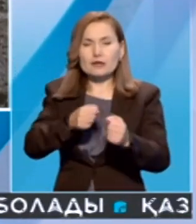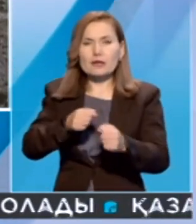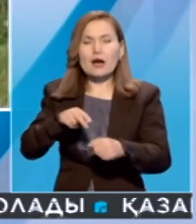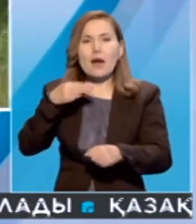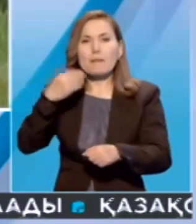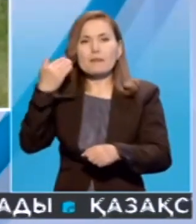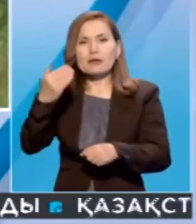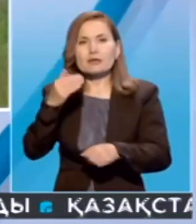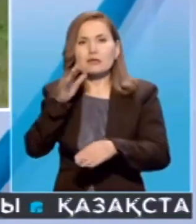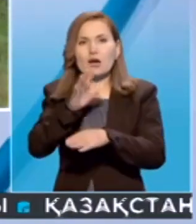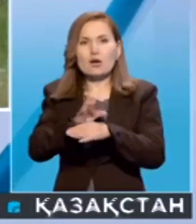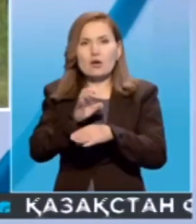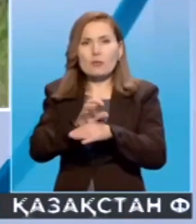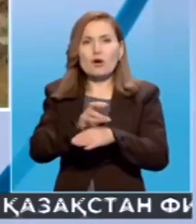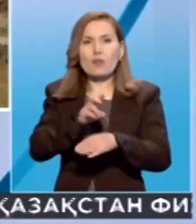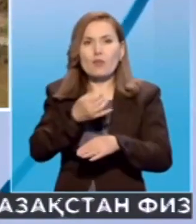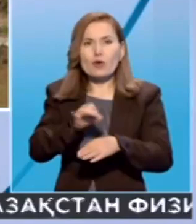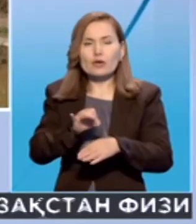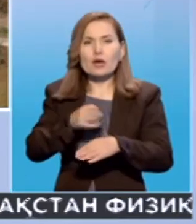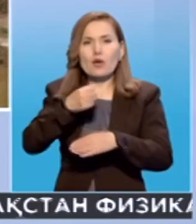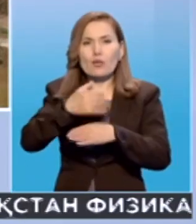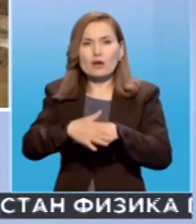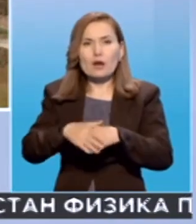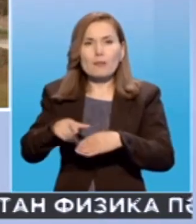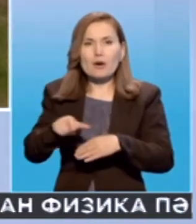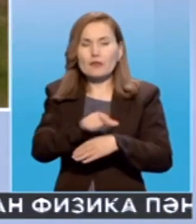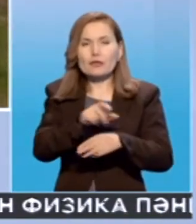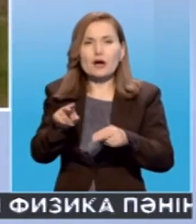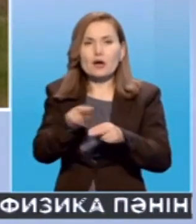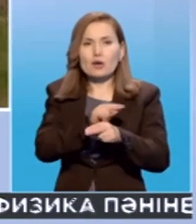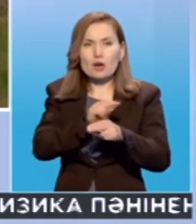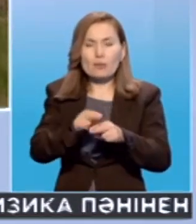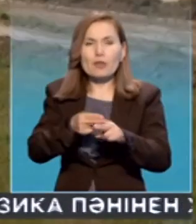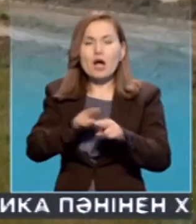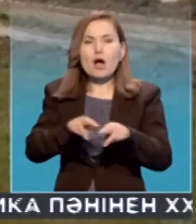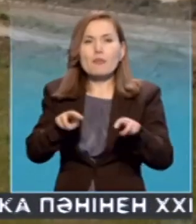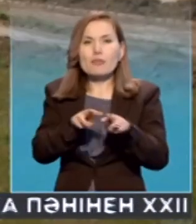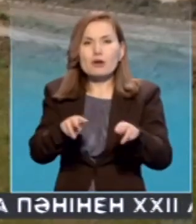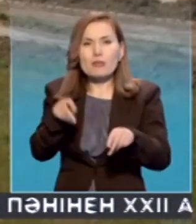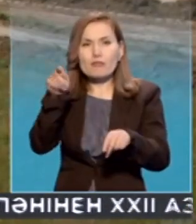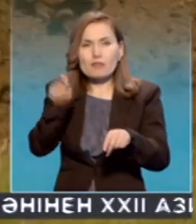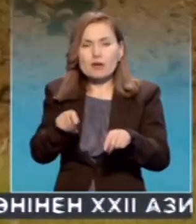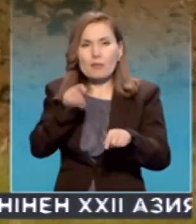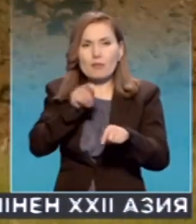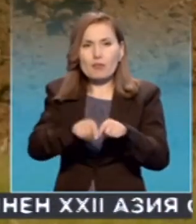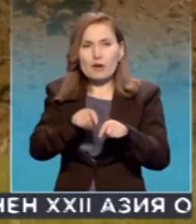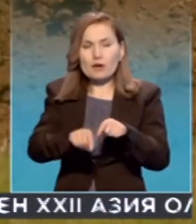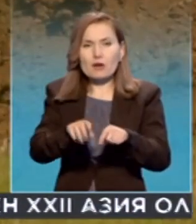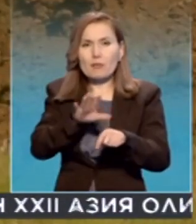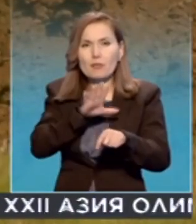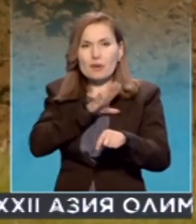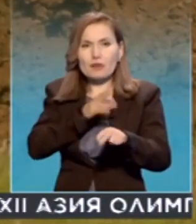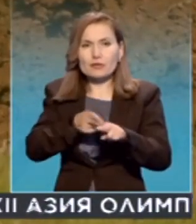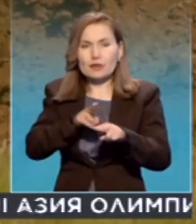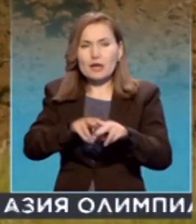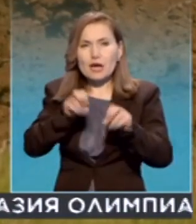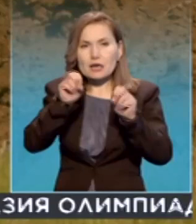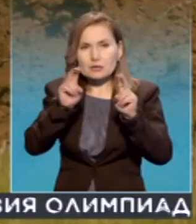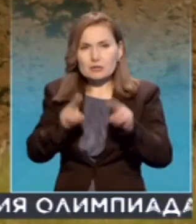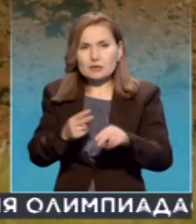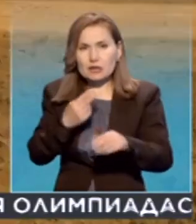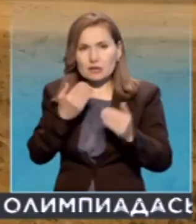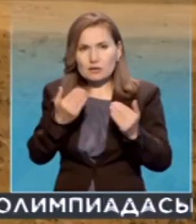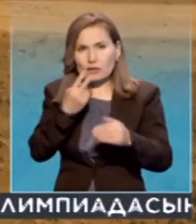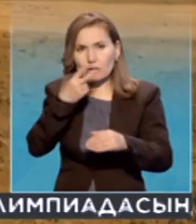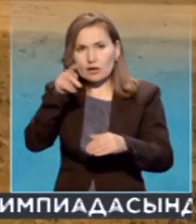іліккен Бөкей ордасы мен Жәнібек аудандарындағы жолдардың жайын индустрия және инфрақұрылымдық даму министрі Қайырбек Өскенбаев арнайы барып